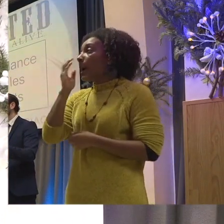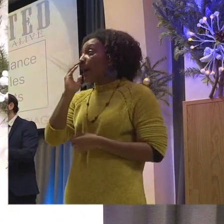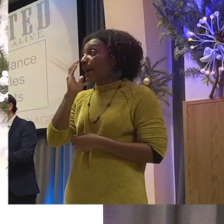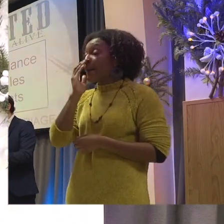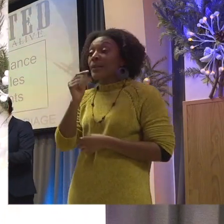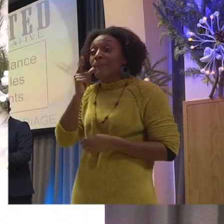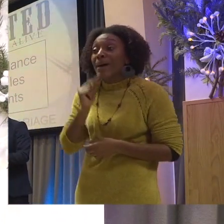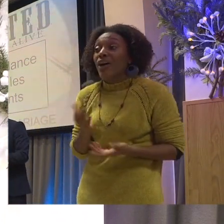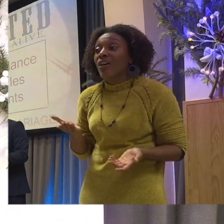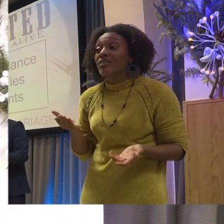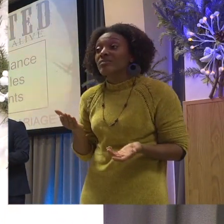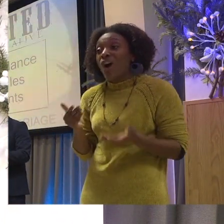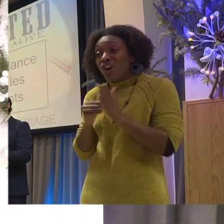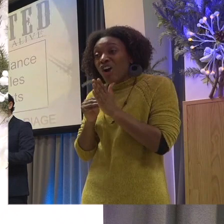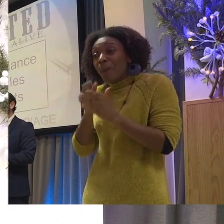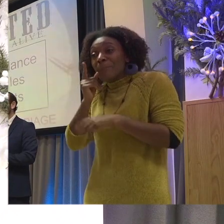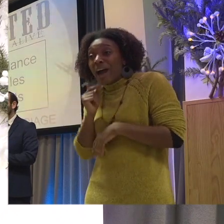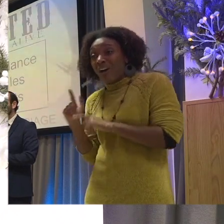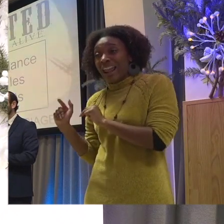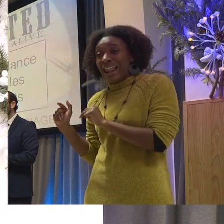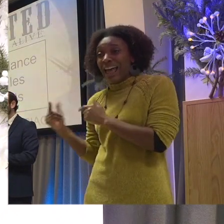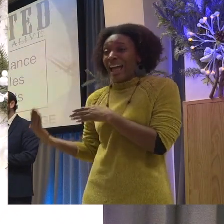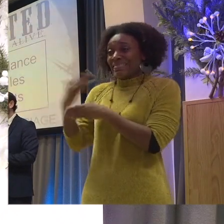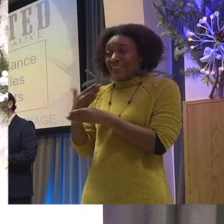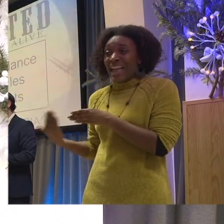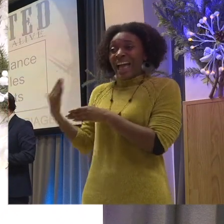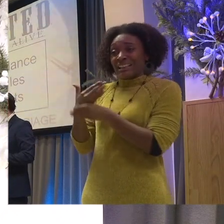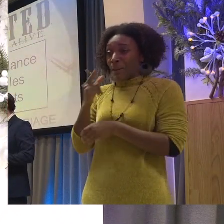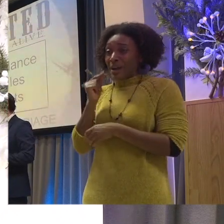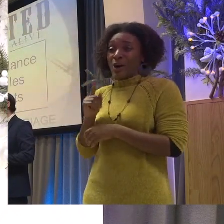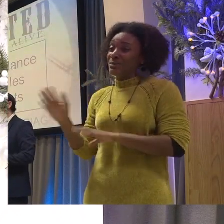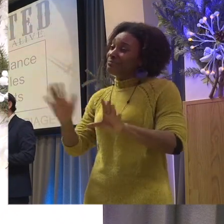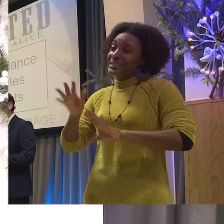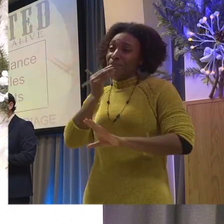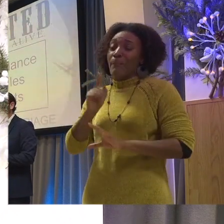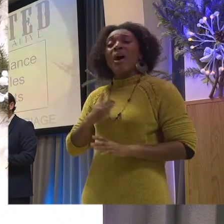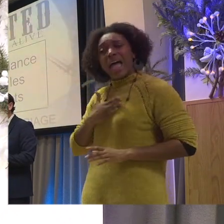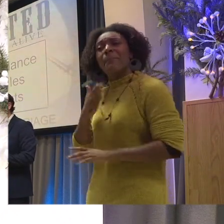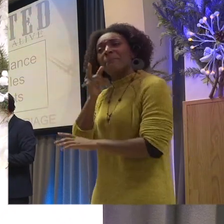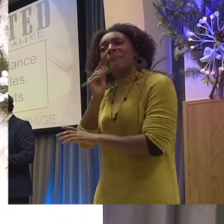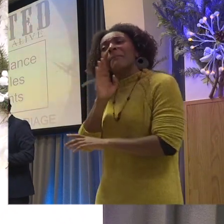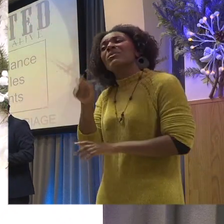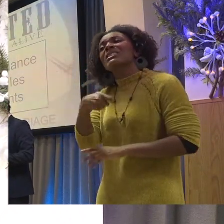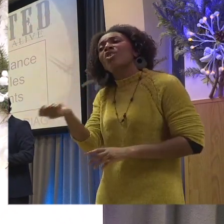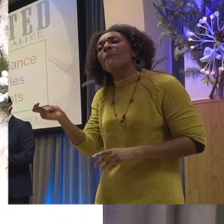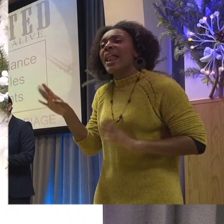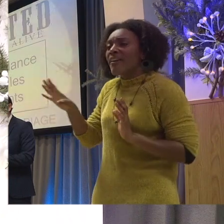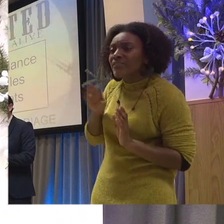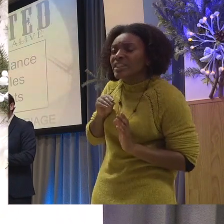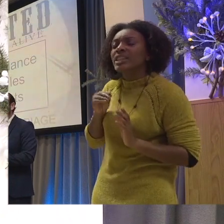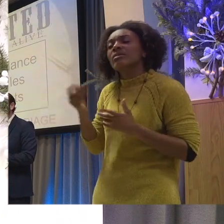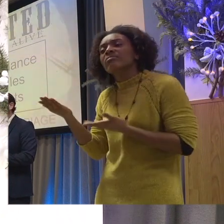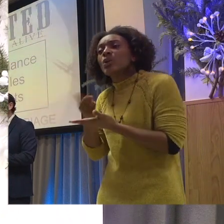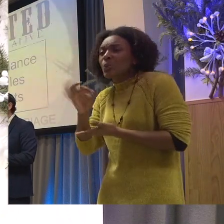financière, affective, émotionnelle, spirituelle, n'ayez pas cette dépendance avec vos parents. Aimez vos parents, honorez-les, invitez-les, allez chez